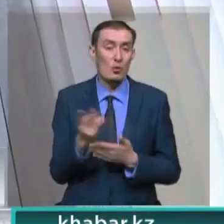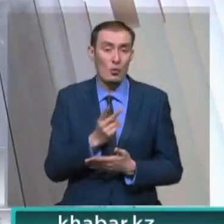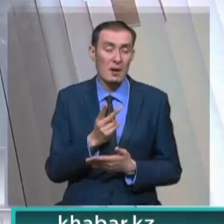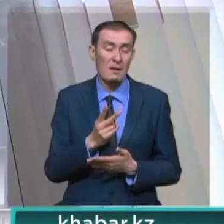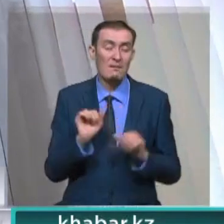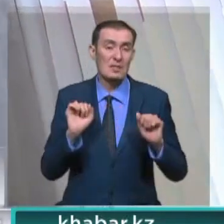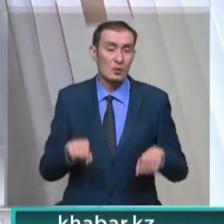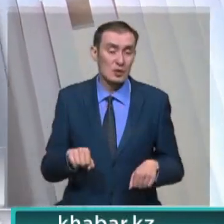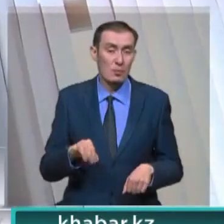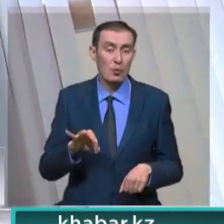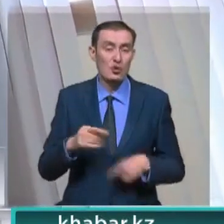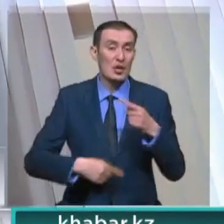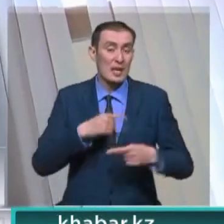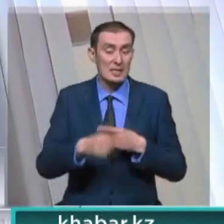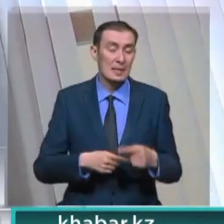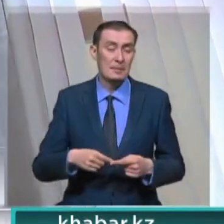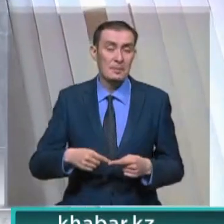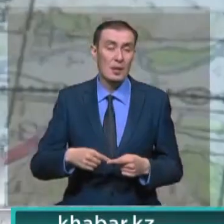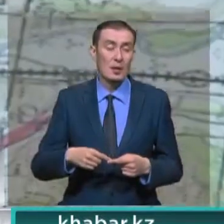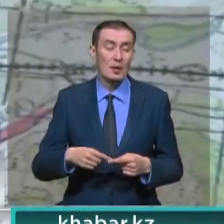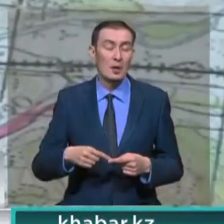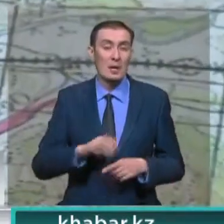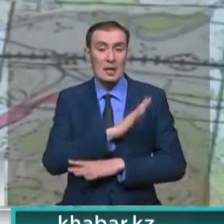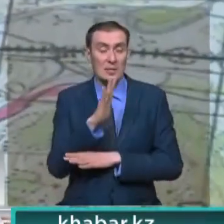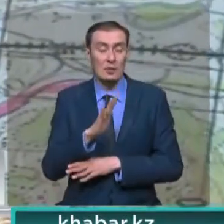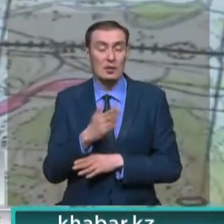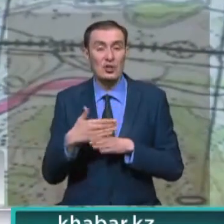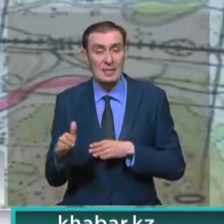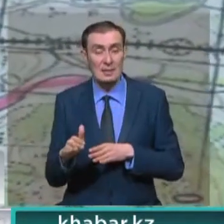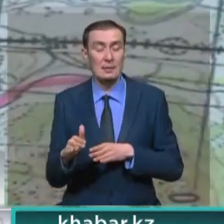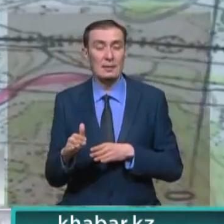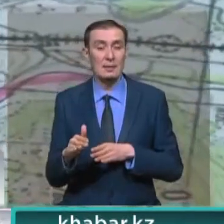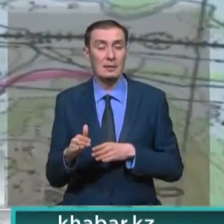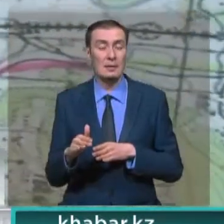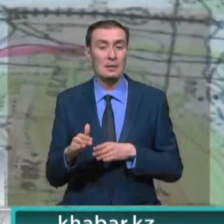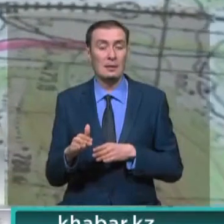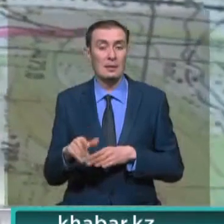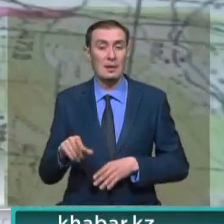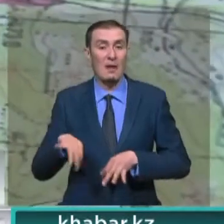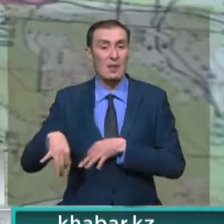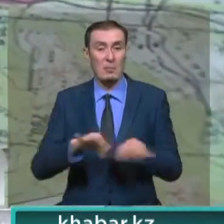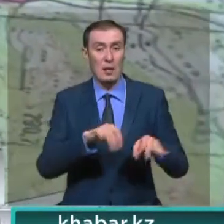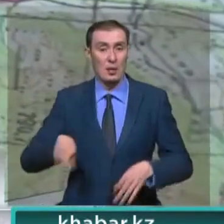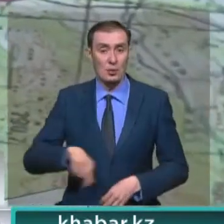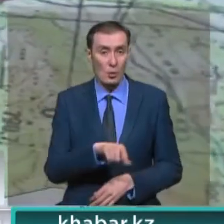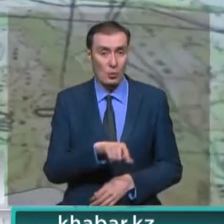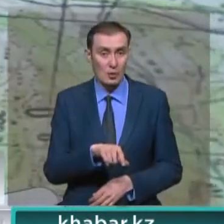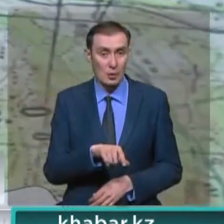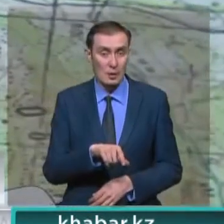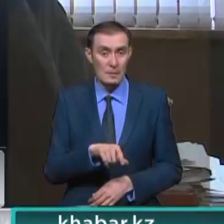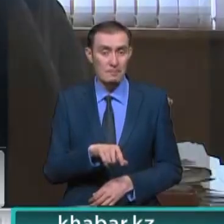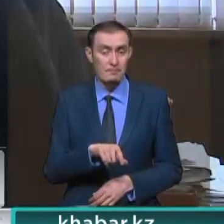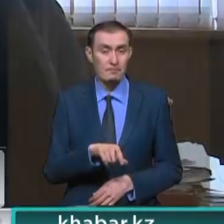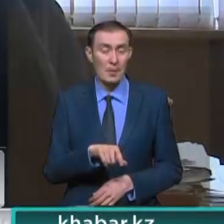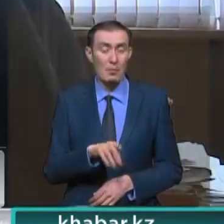варианта проходят через Гослесфонд. Земельные участки под строительство автомобильной дороги отводятся по решению